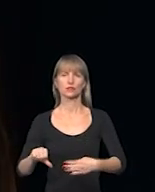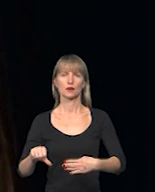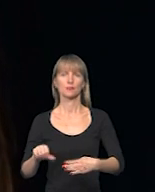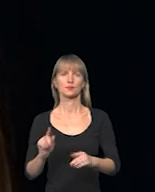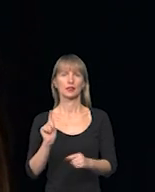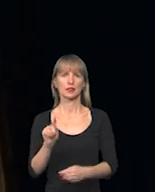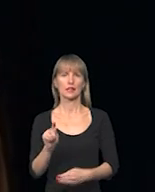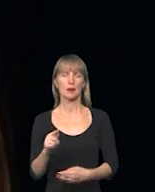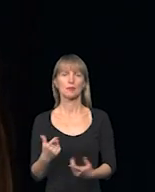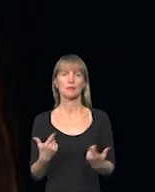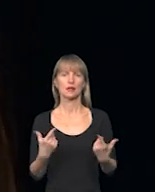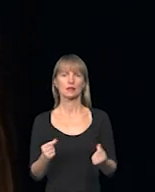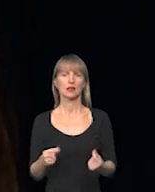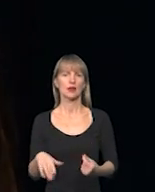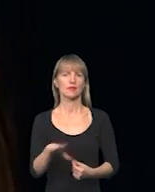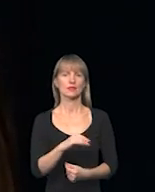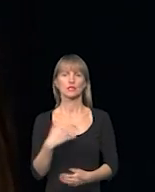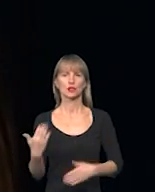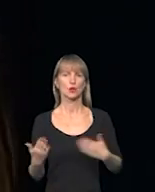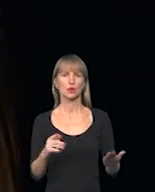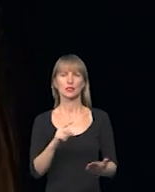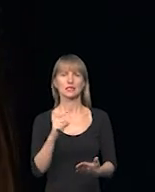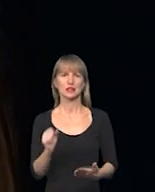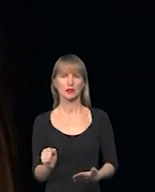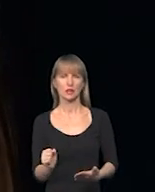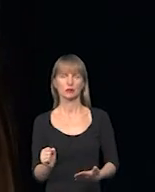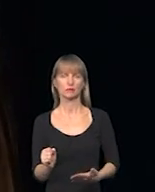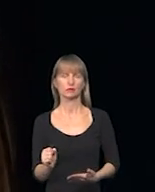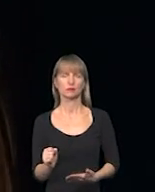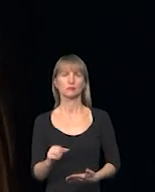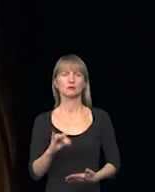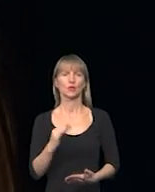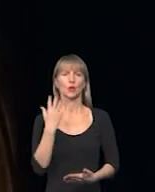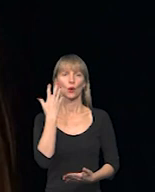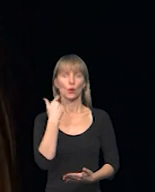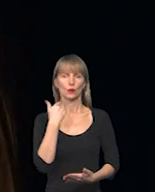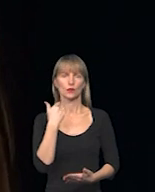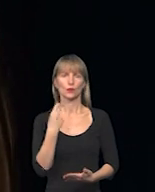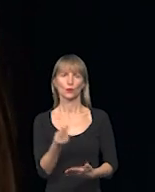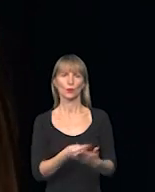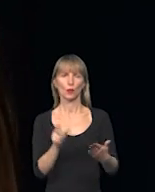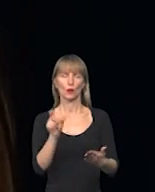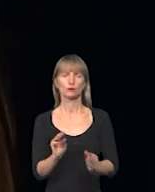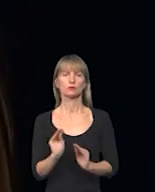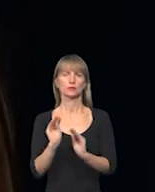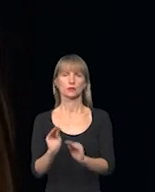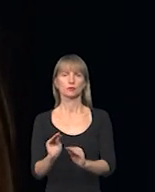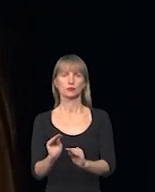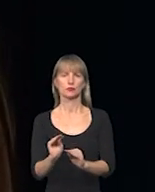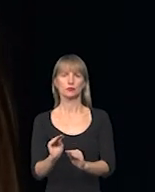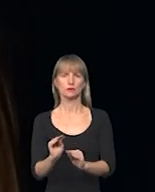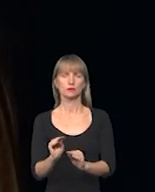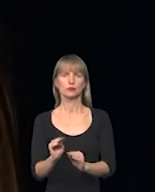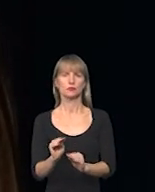там, де усі сторони за, і коли художник розуміє, що йому не потрібно при цьому